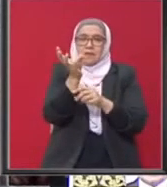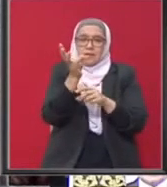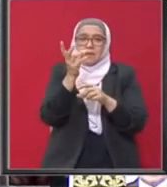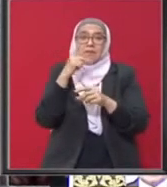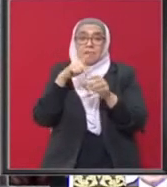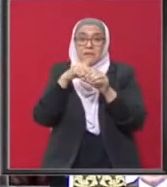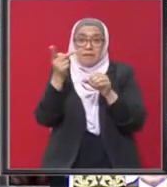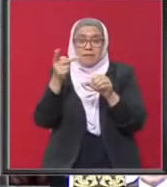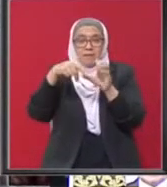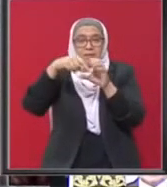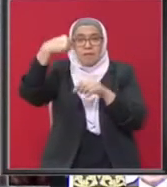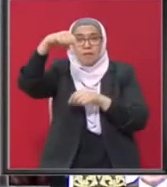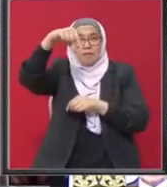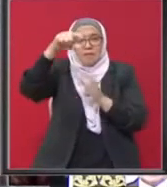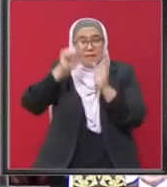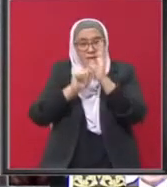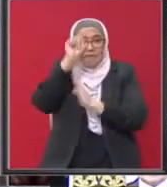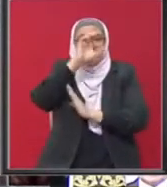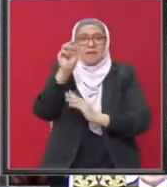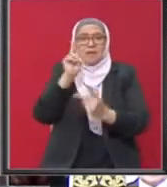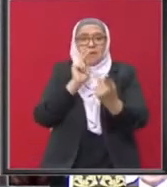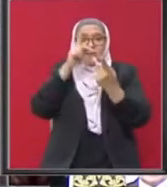sesuai ditanam untuk apa sawah-sawah di negara kita